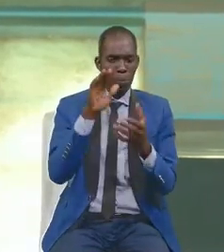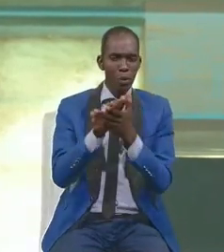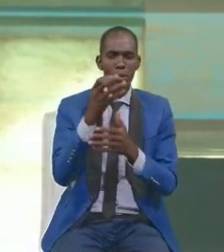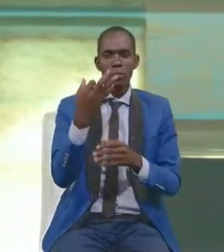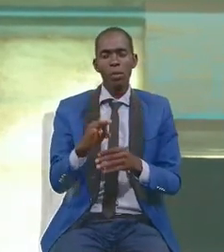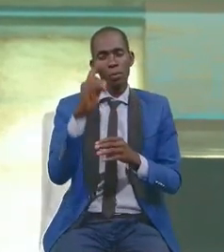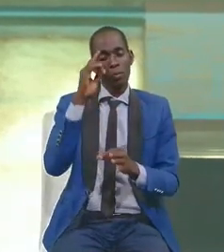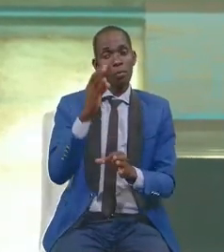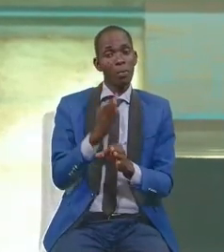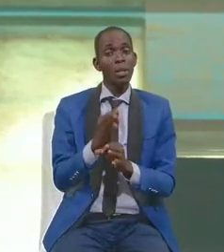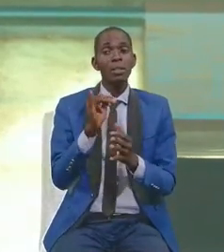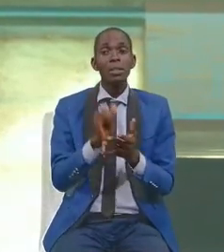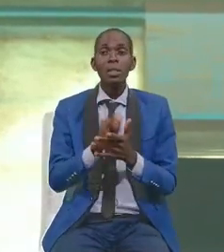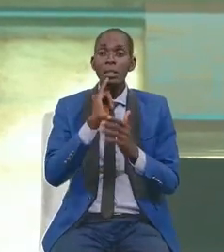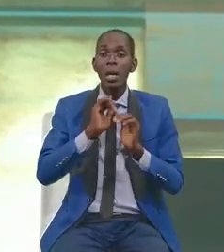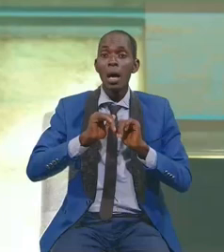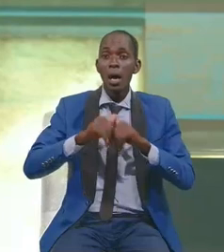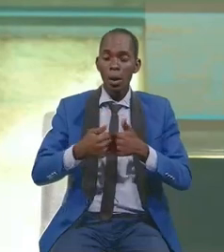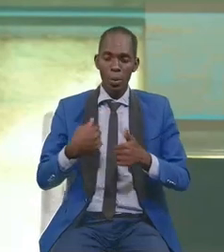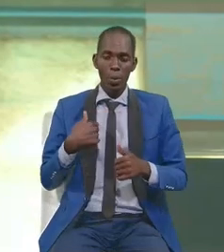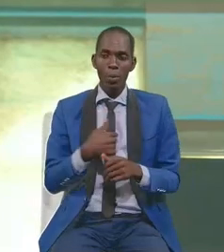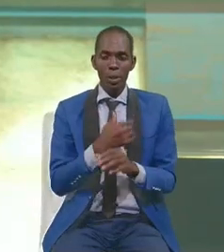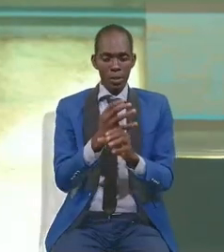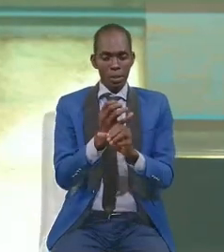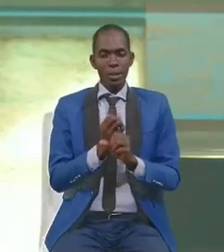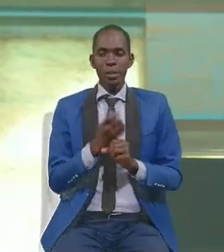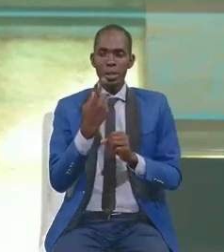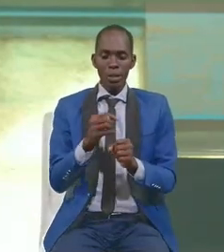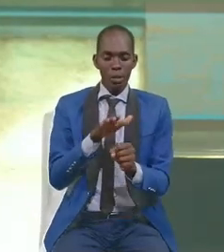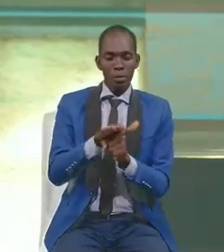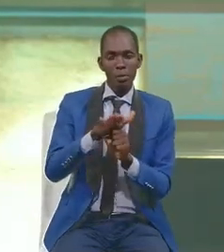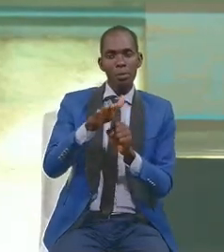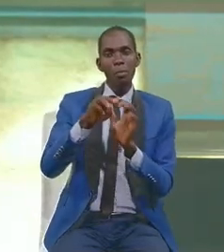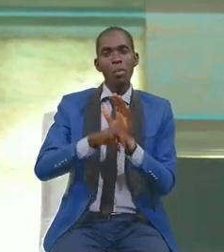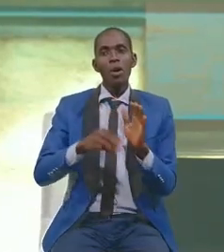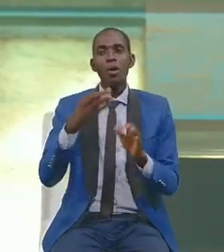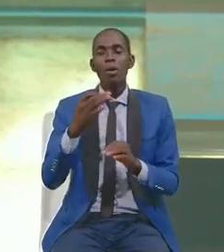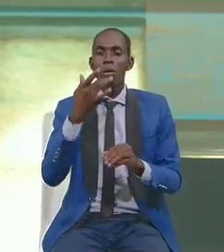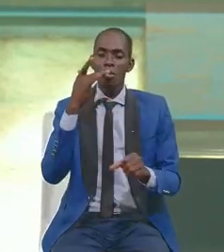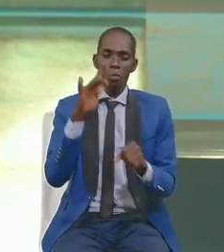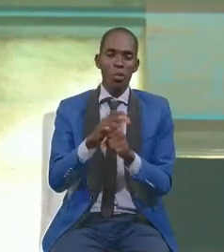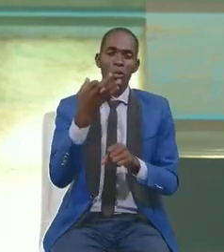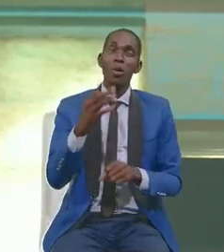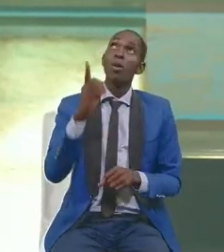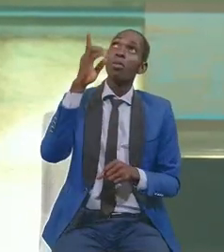comment nous possédons l'accomplissement des promesses de Dieu dans notre vie.